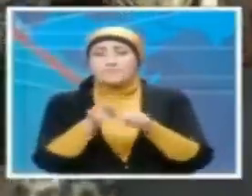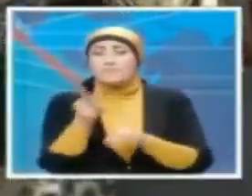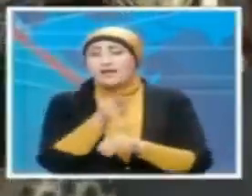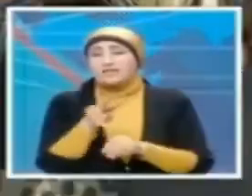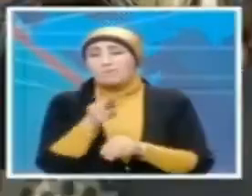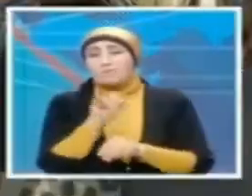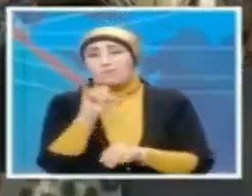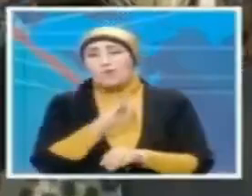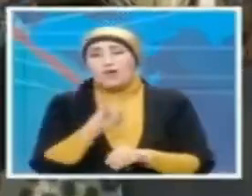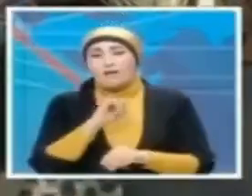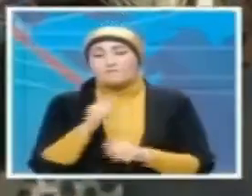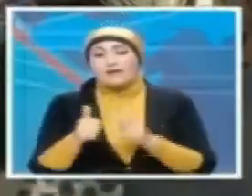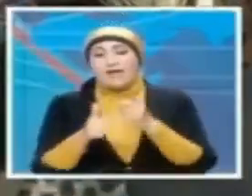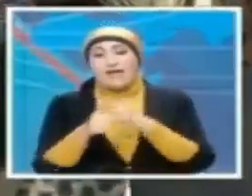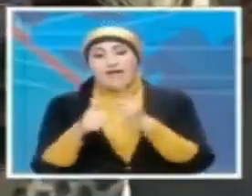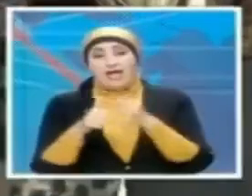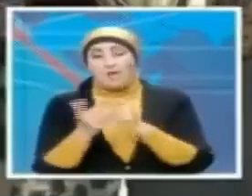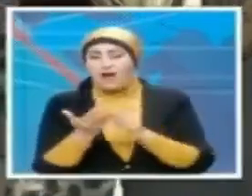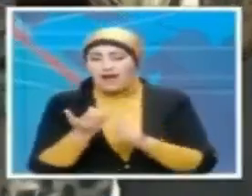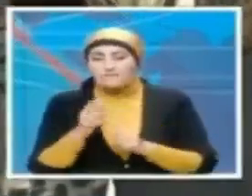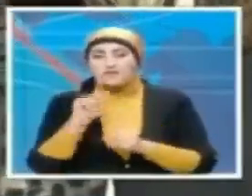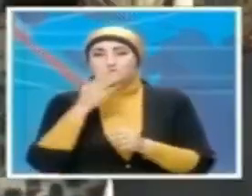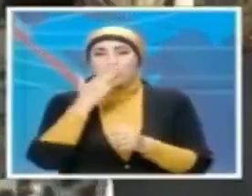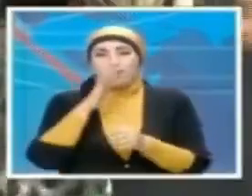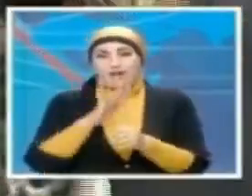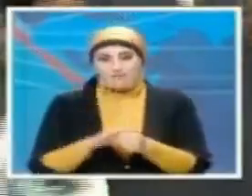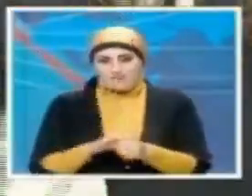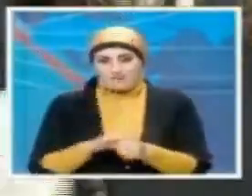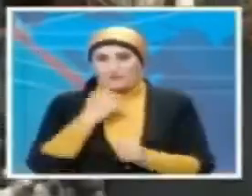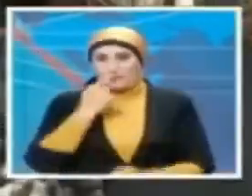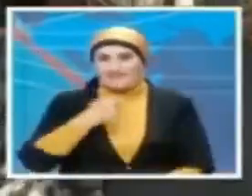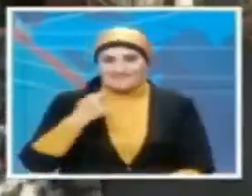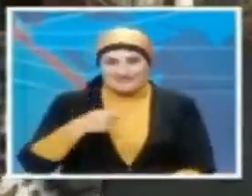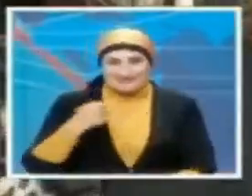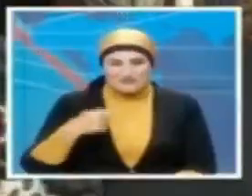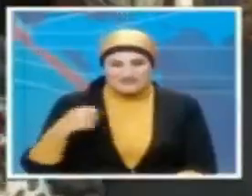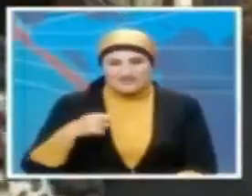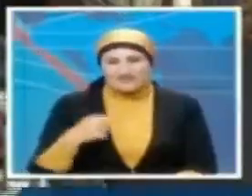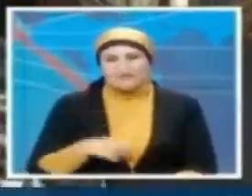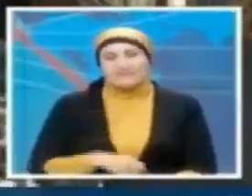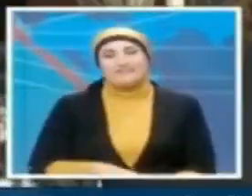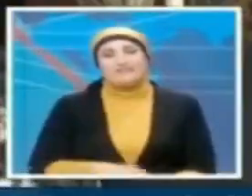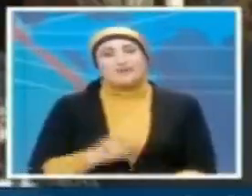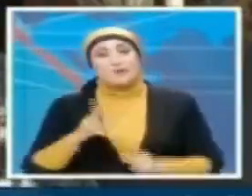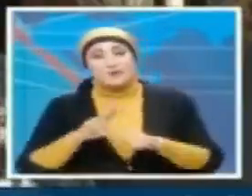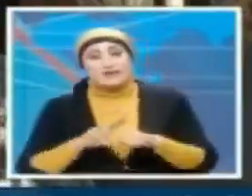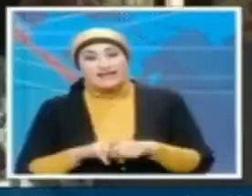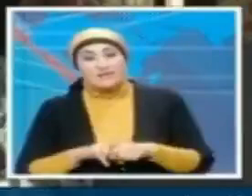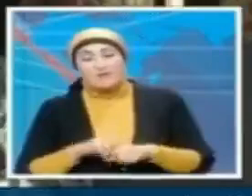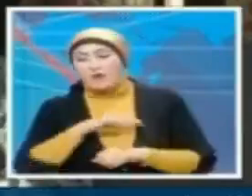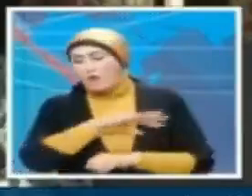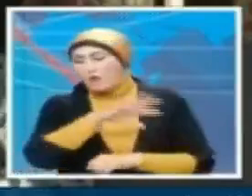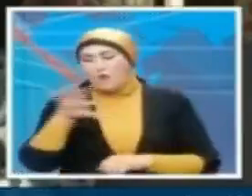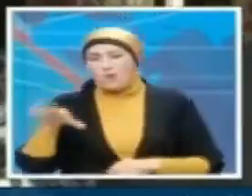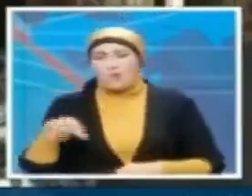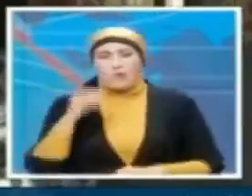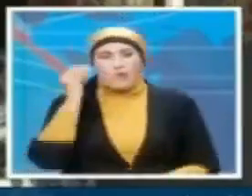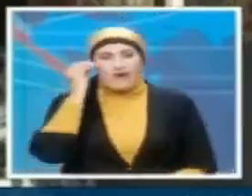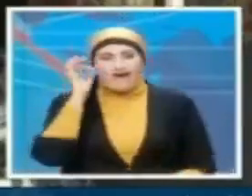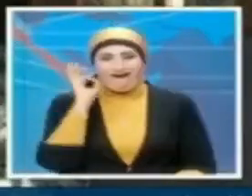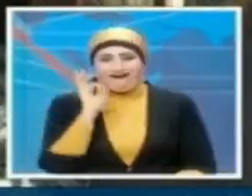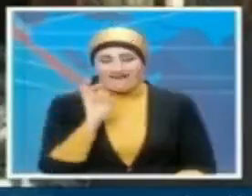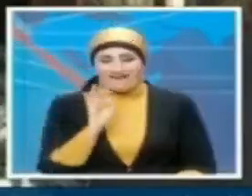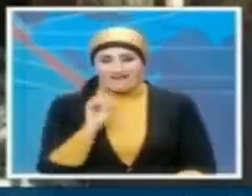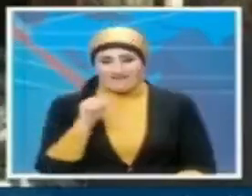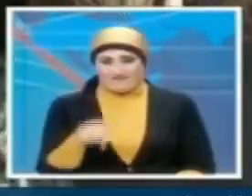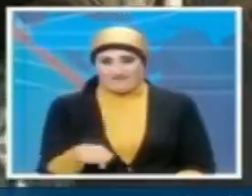جدا. اول حدث طبعا هو قرب حلول شهر المبارك، كل عام وانتم بخير جميعا، وبندي الفرصه لعموم المصريين وعموم الشعب العظيم ان